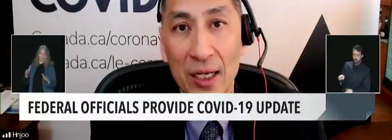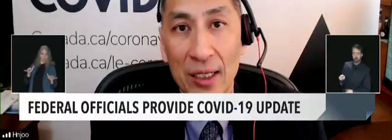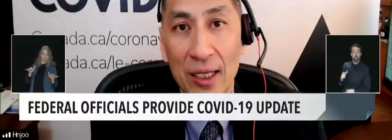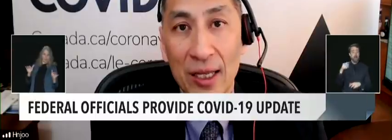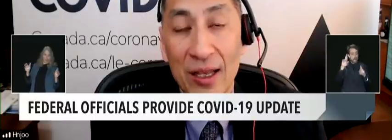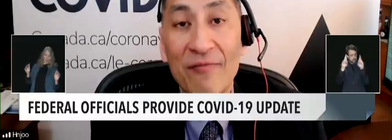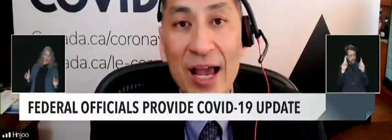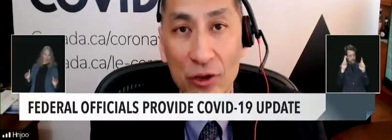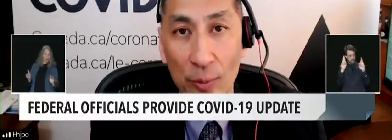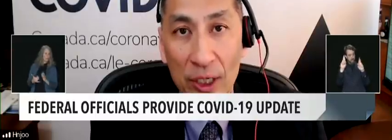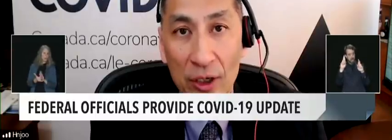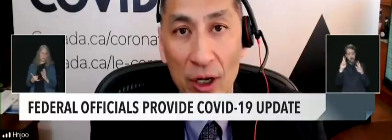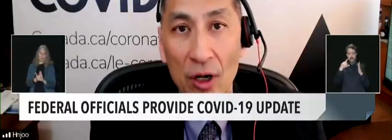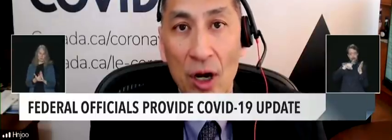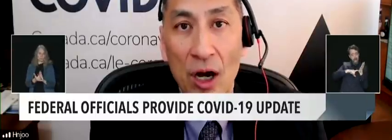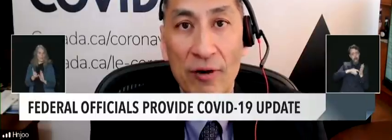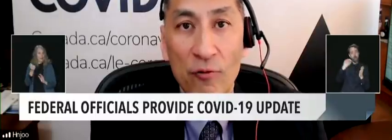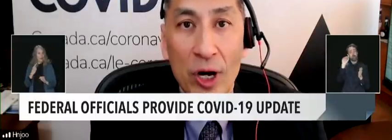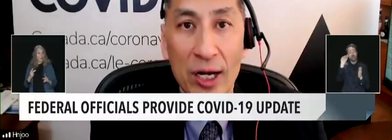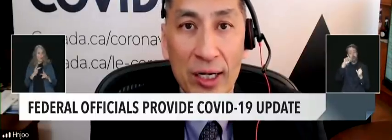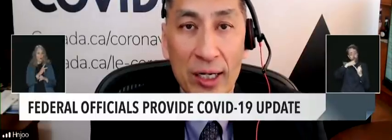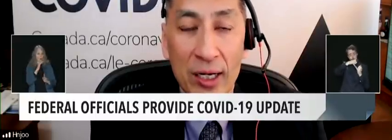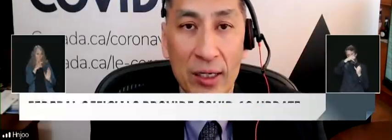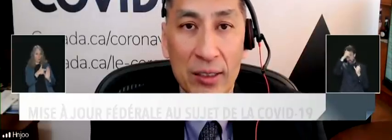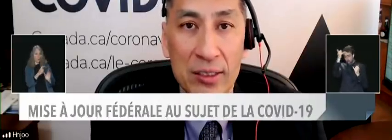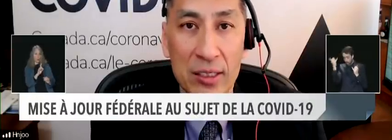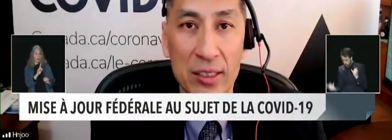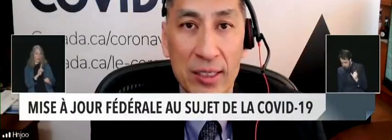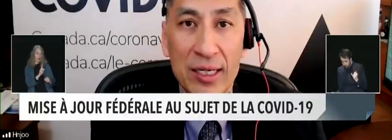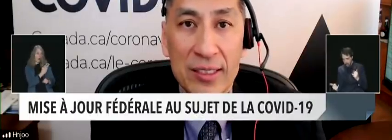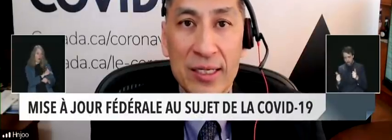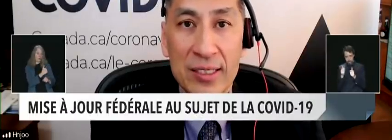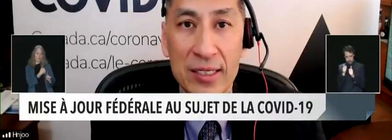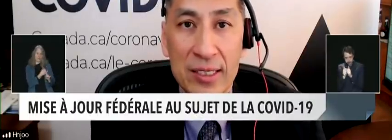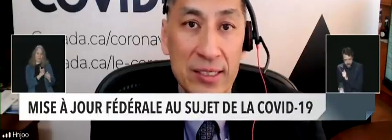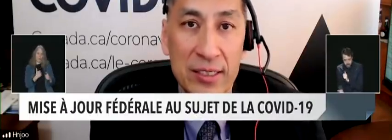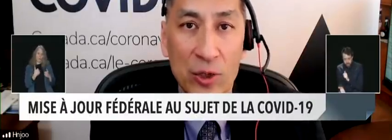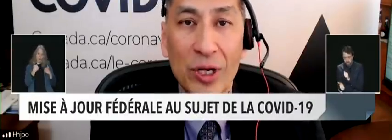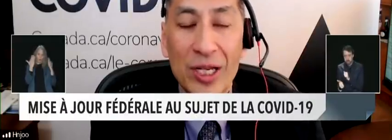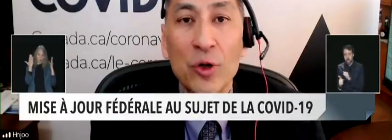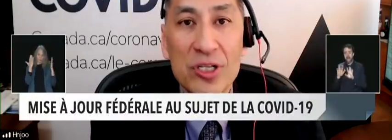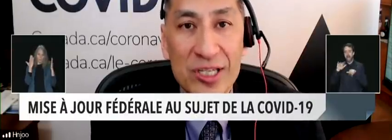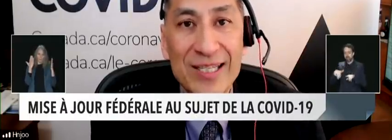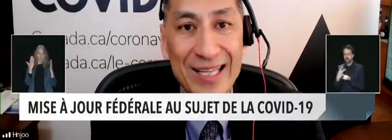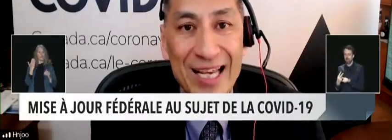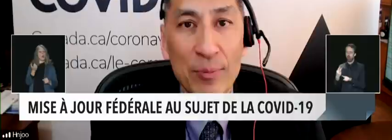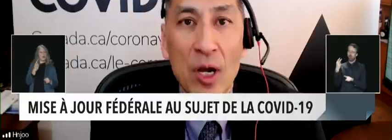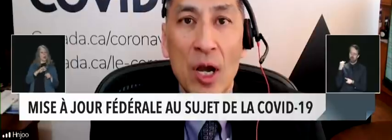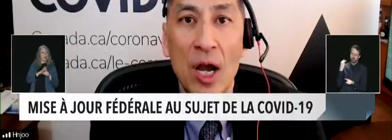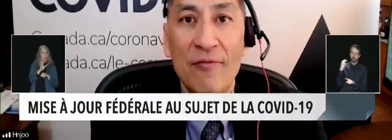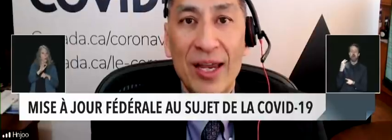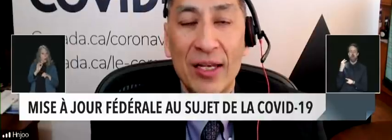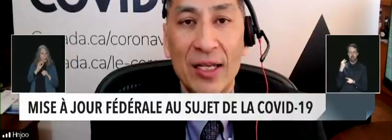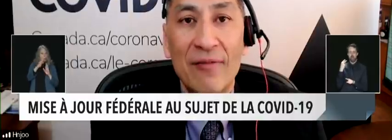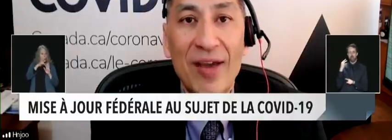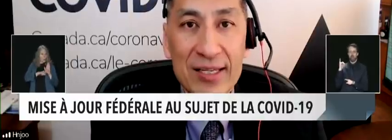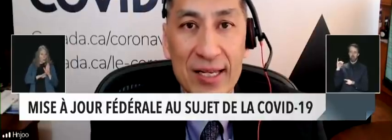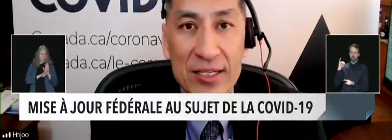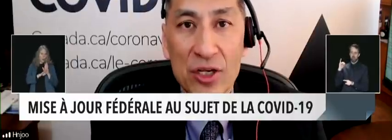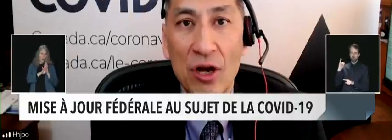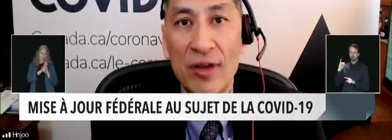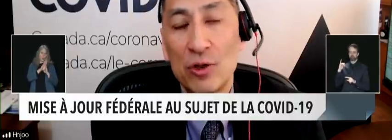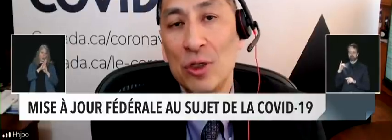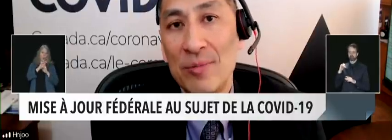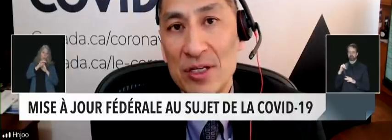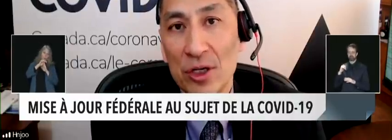après la vague d'Omicron, on va voir c'est quoi les prochaines étapes avec la